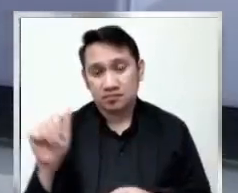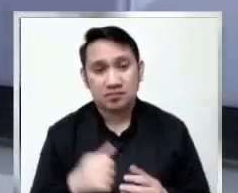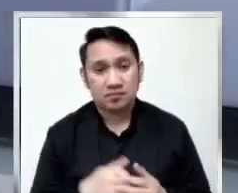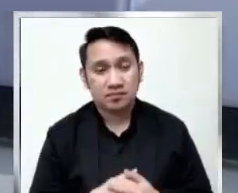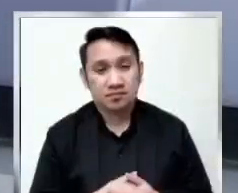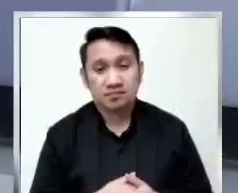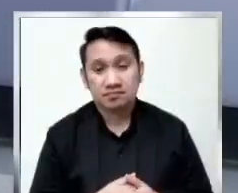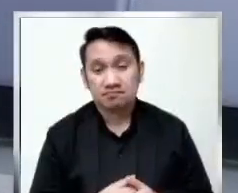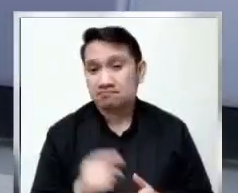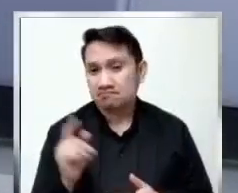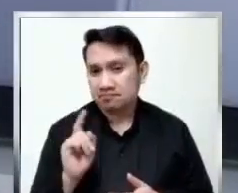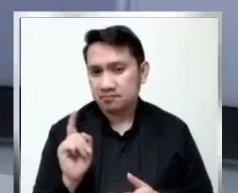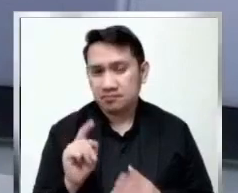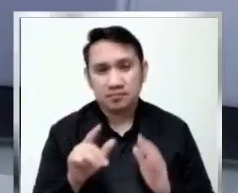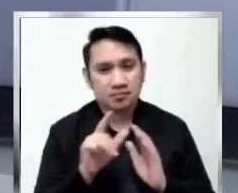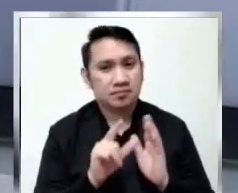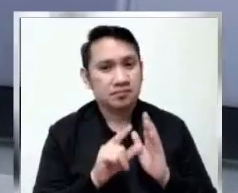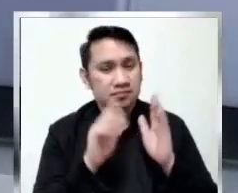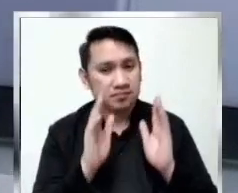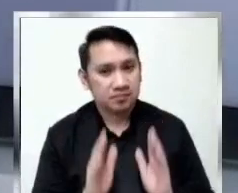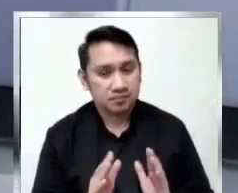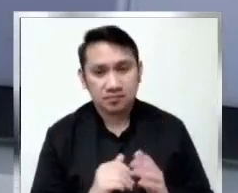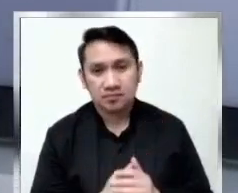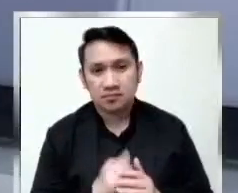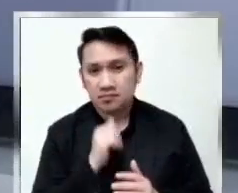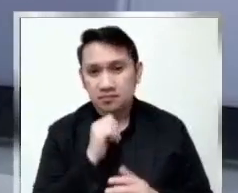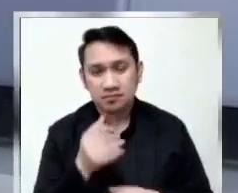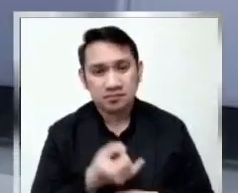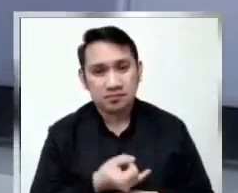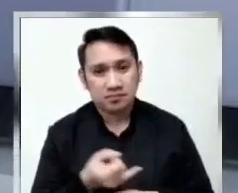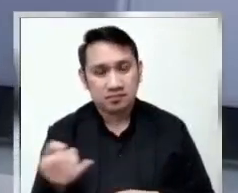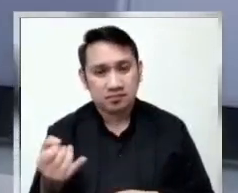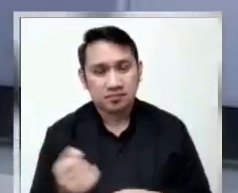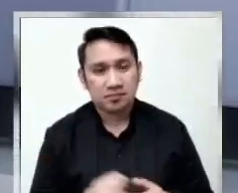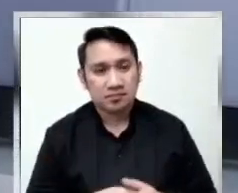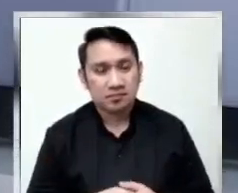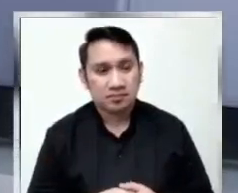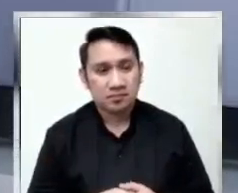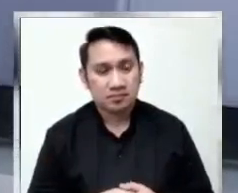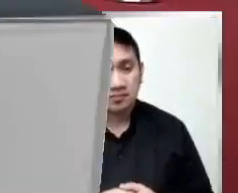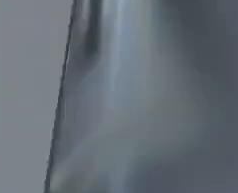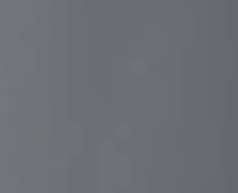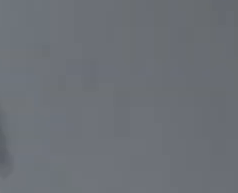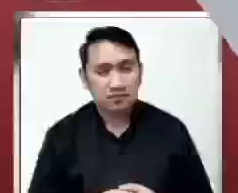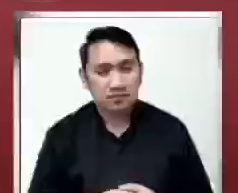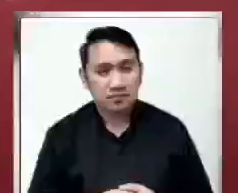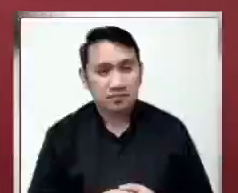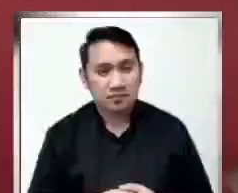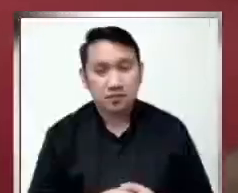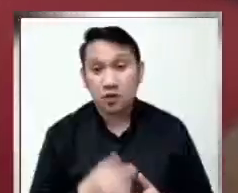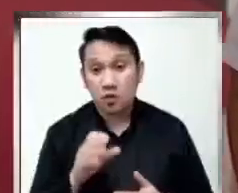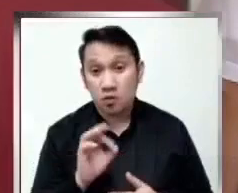mga mambabatas ang hindi po imbitado. Nakatutok si Tina Panginibanteres.